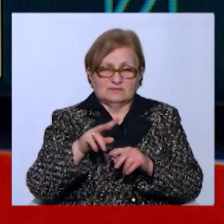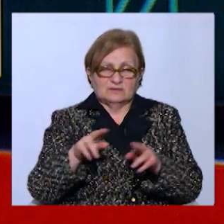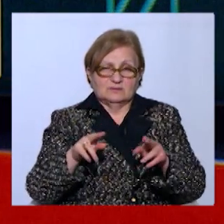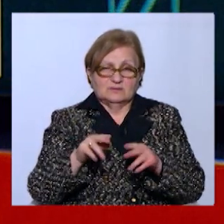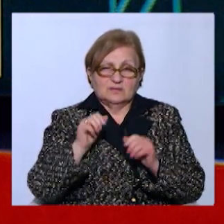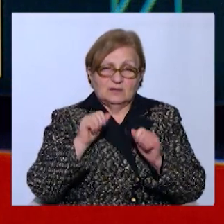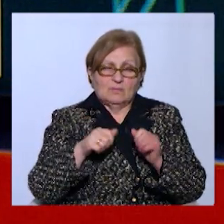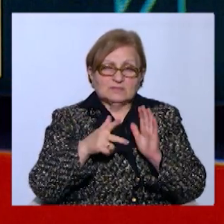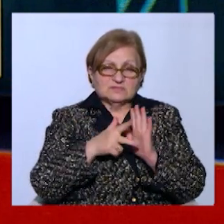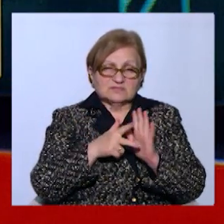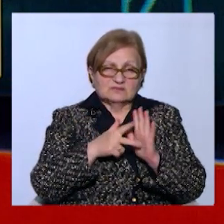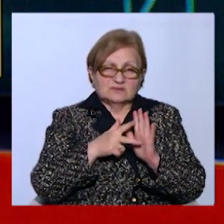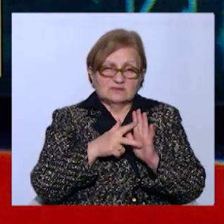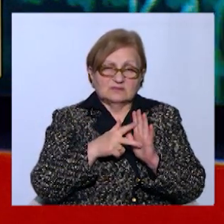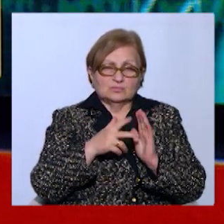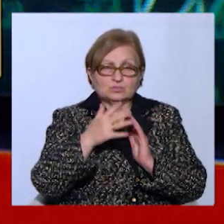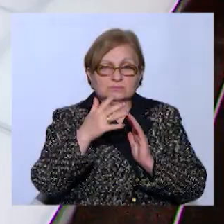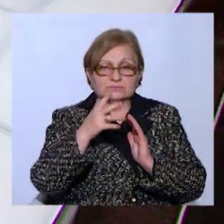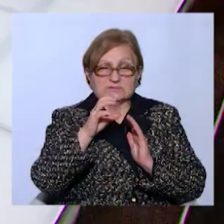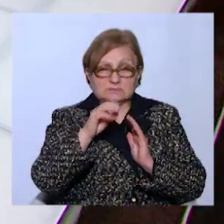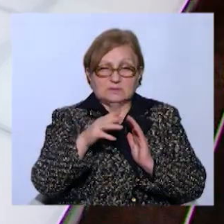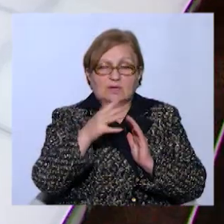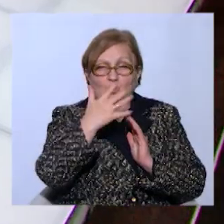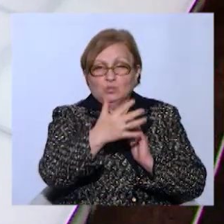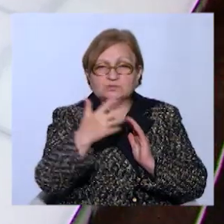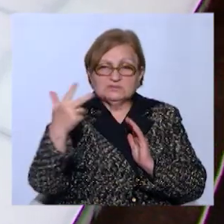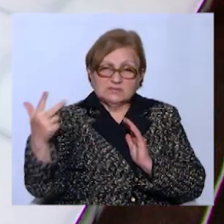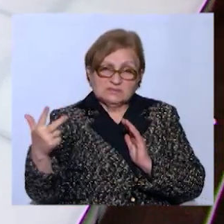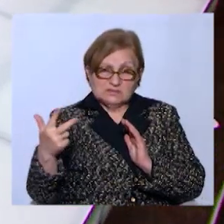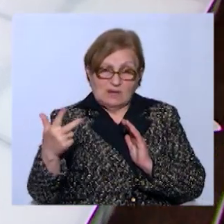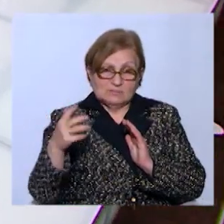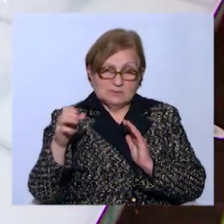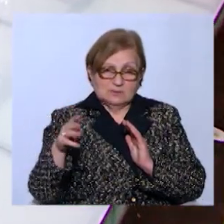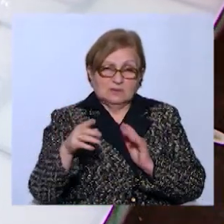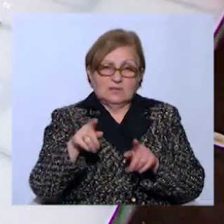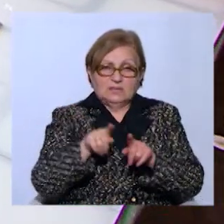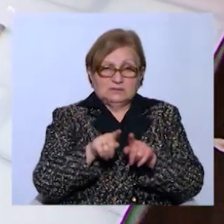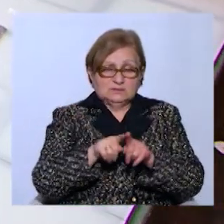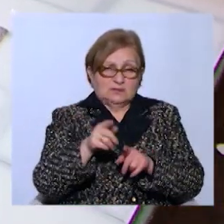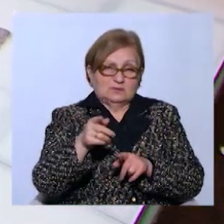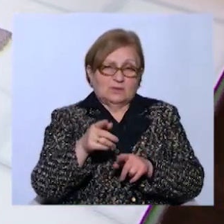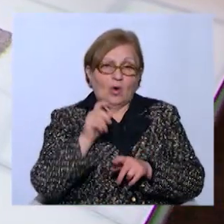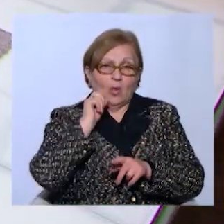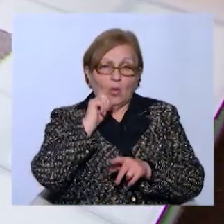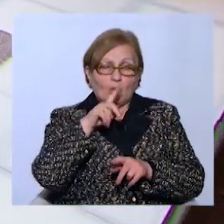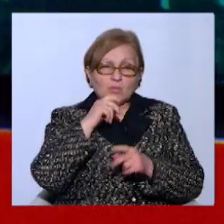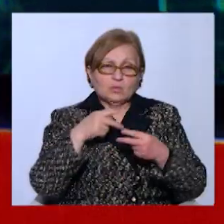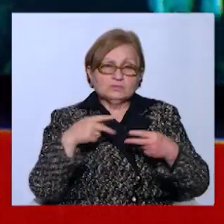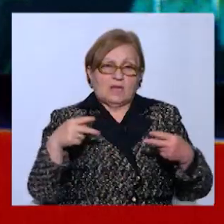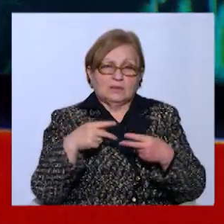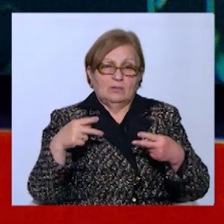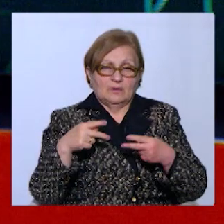მონაკვეთი რო გავყოთ აი ესეთი 5 და 3 სანტიმეტრიანი მონაკვეთებად მიახლოებით ოქროს თანაფარდობით არის გაყოფილი ესე იგი